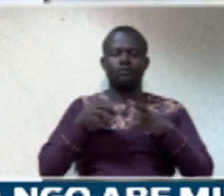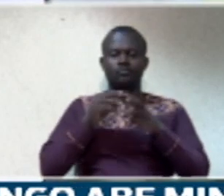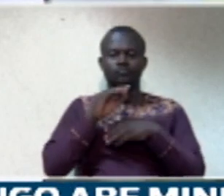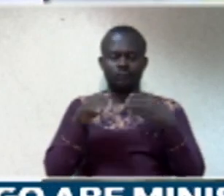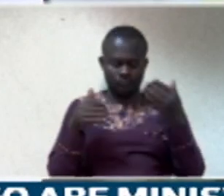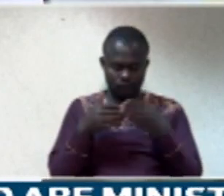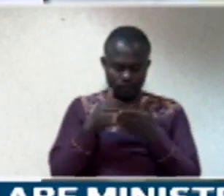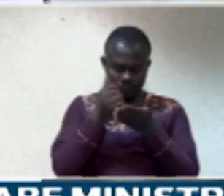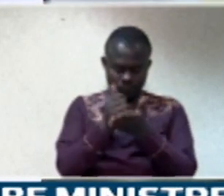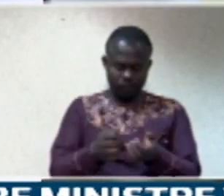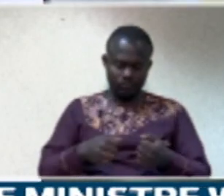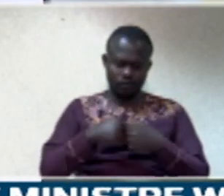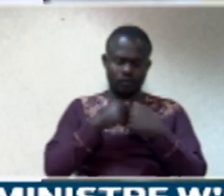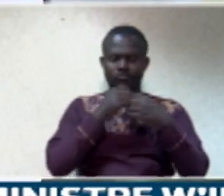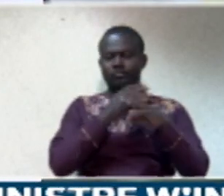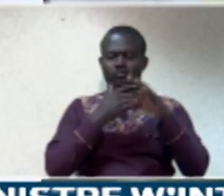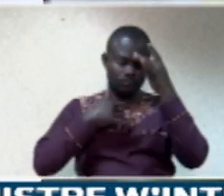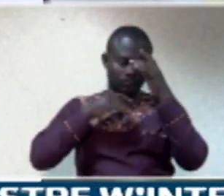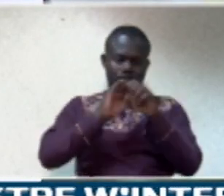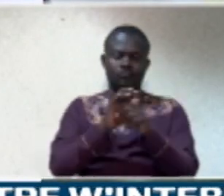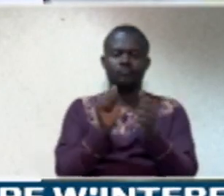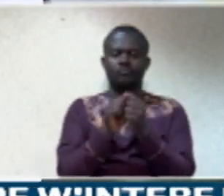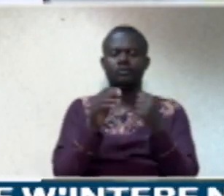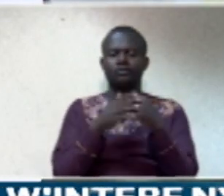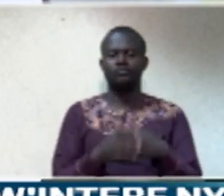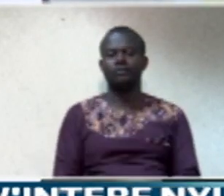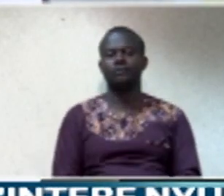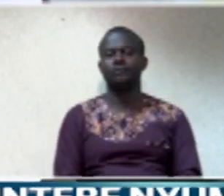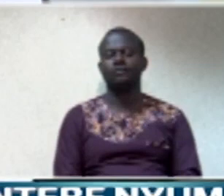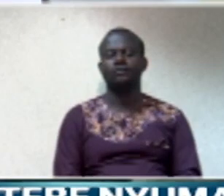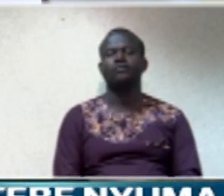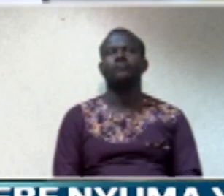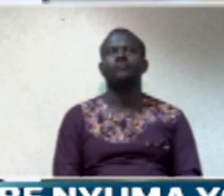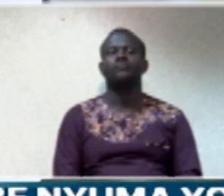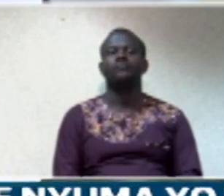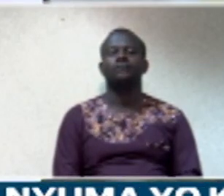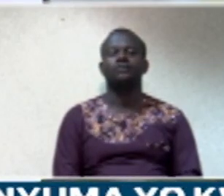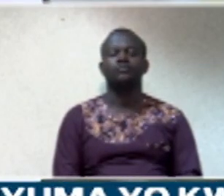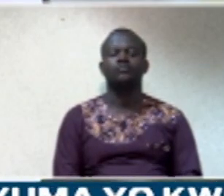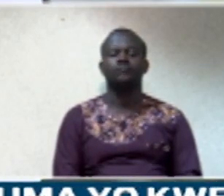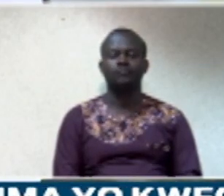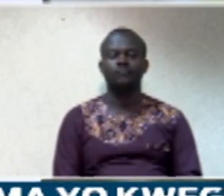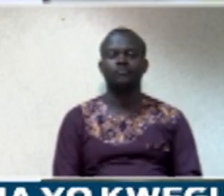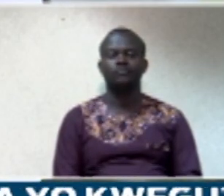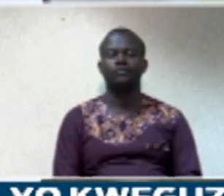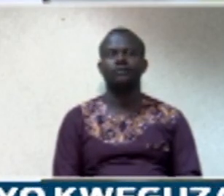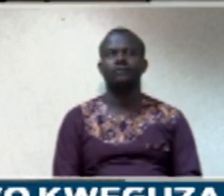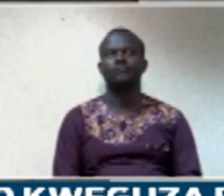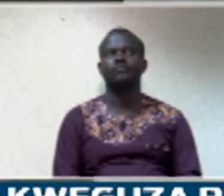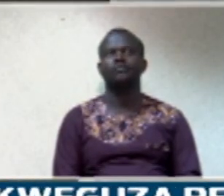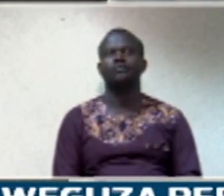bwose bwafasha kurwanya icyorezo cya COVID-19 on all aspects to fight against